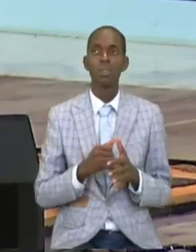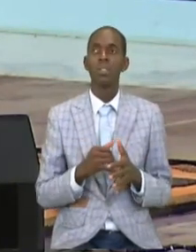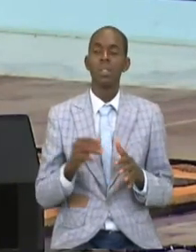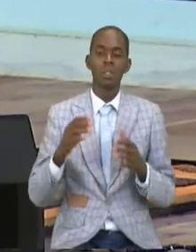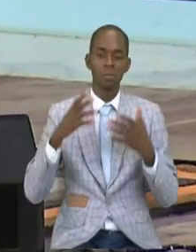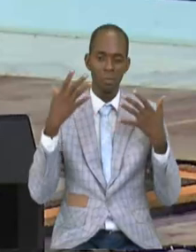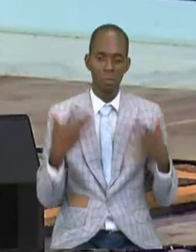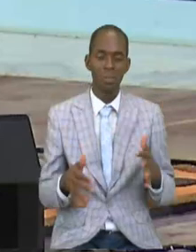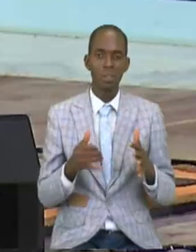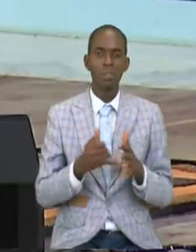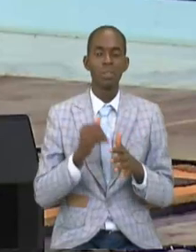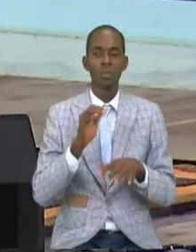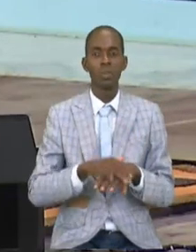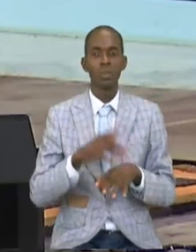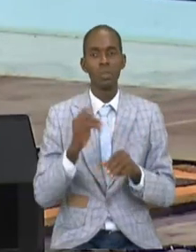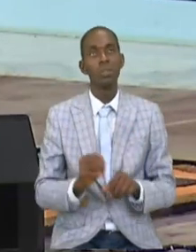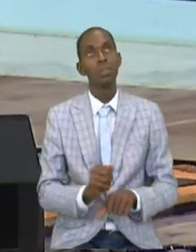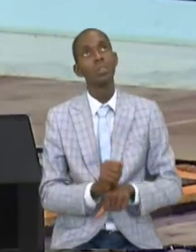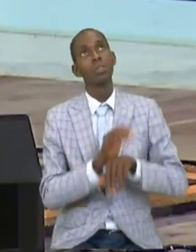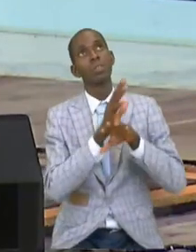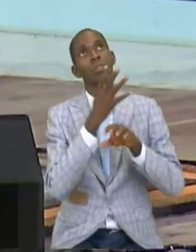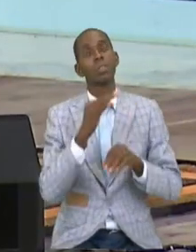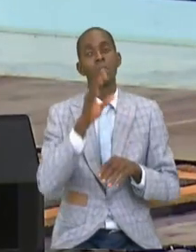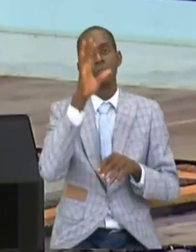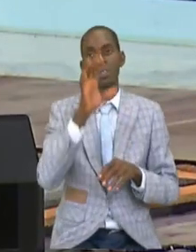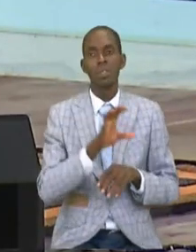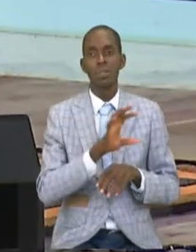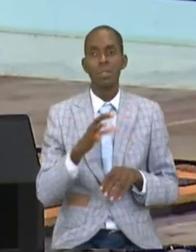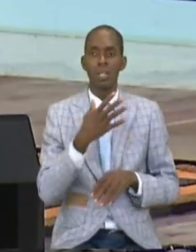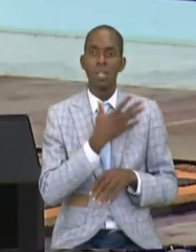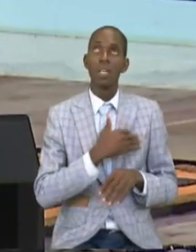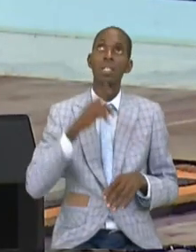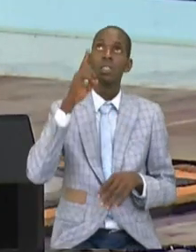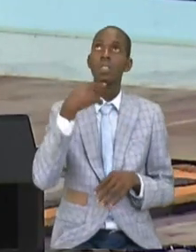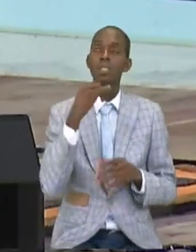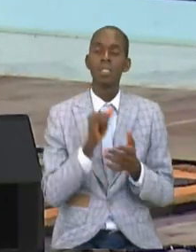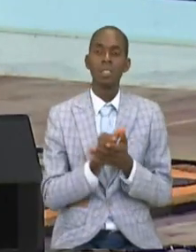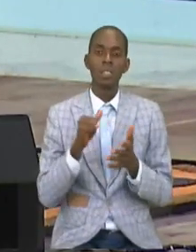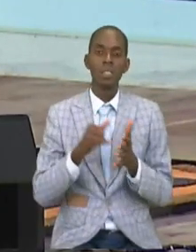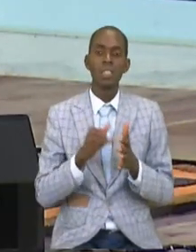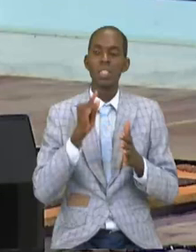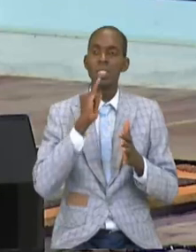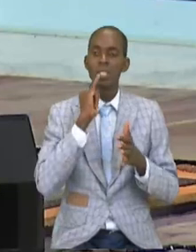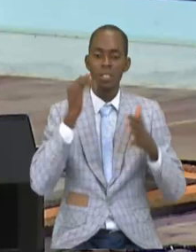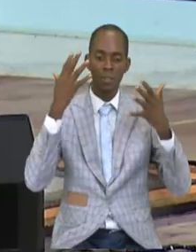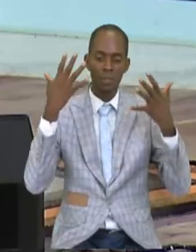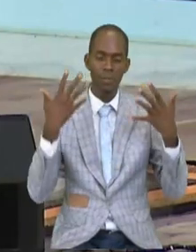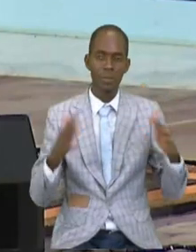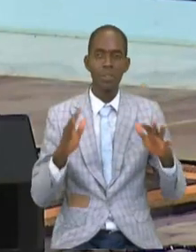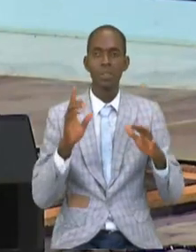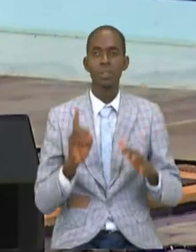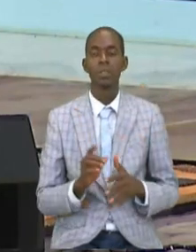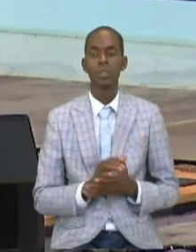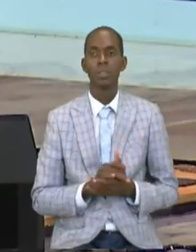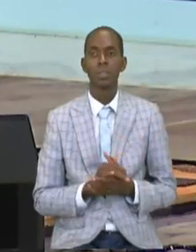Il a finalisé à la croix du calvaire, il a dit, c'est accompli.